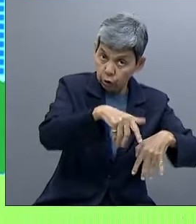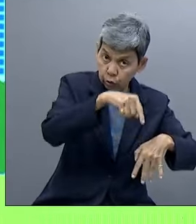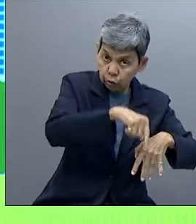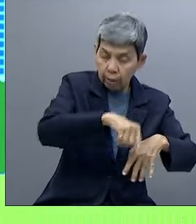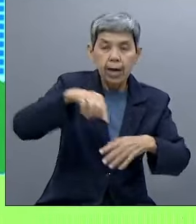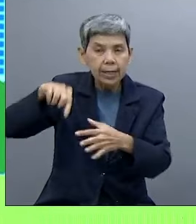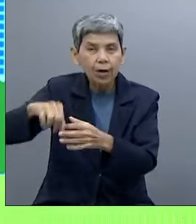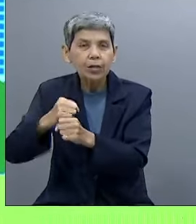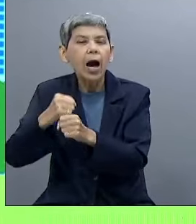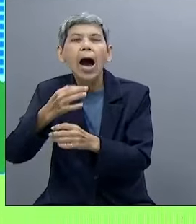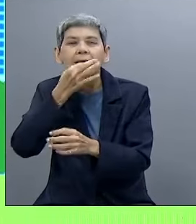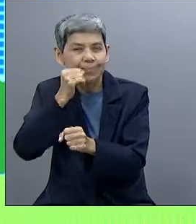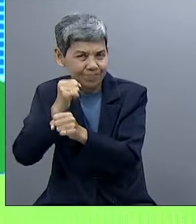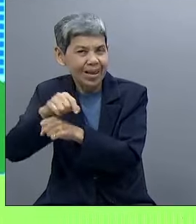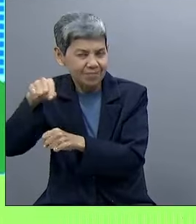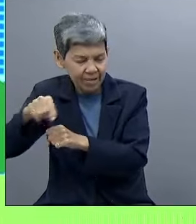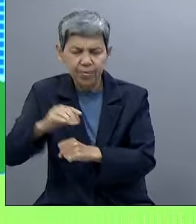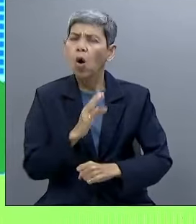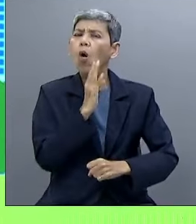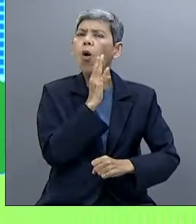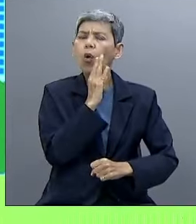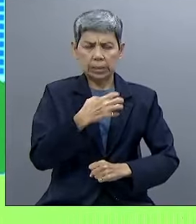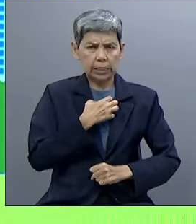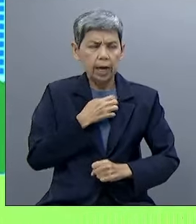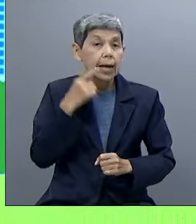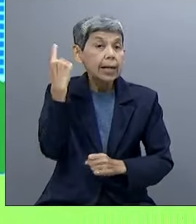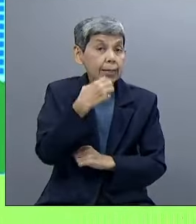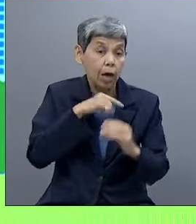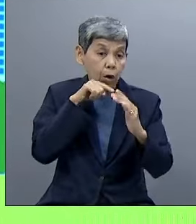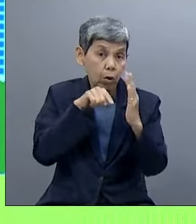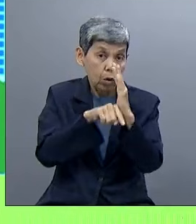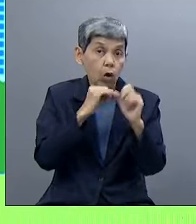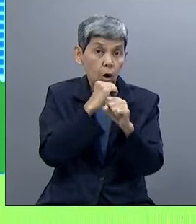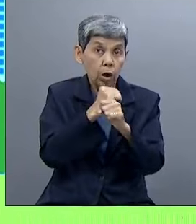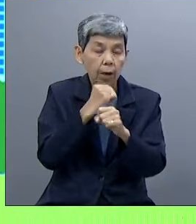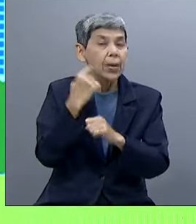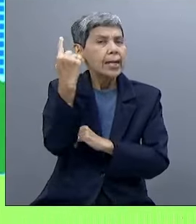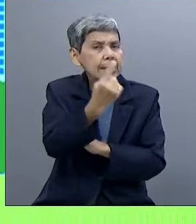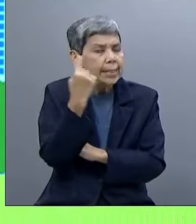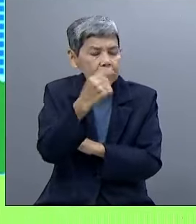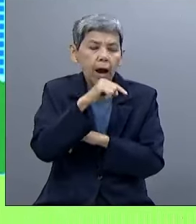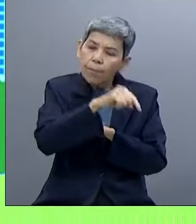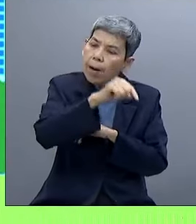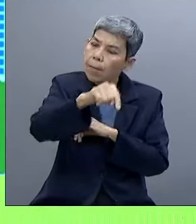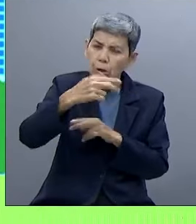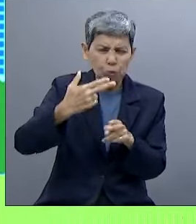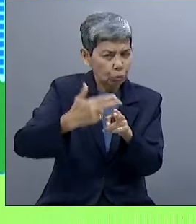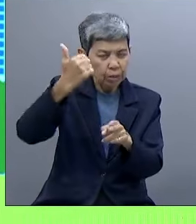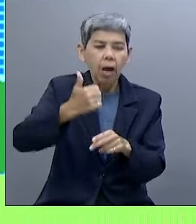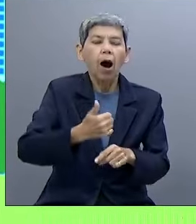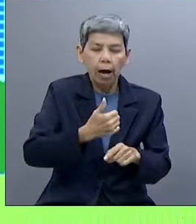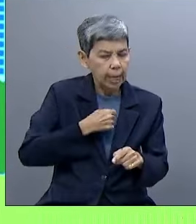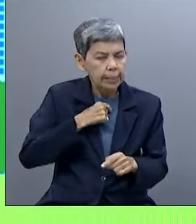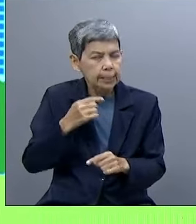นที่อยู่ในพื้นที่ด้วยค่ะหากคุณผู้ชมนะคะอยากไปเที่ยวจังหวัดระยองไปท่องเที่ยวสถานที่ชื่อดังเบื่อและอย